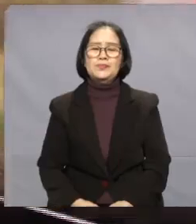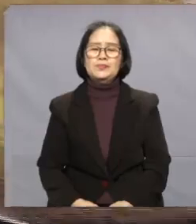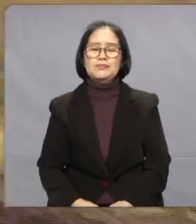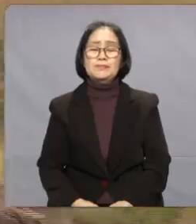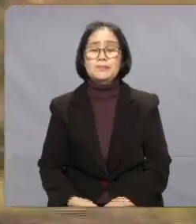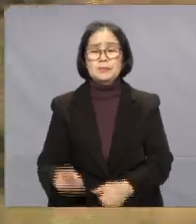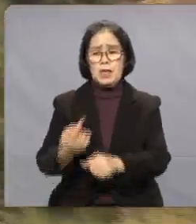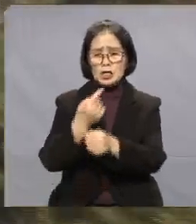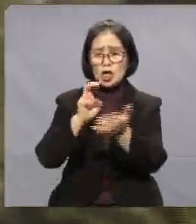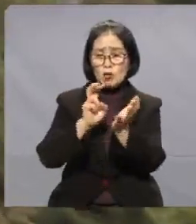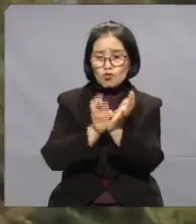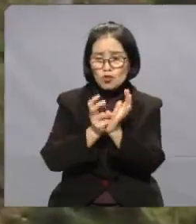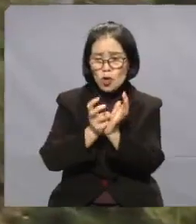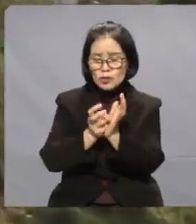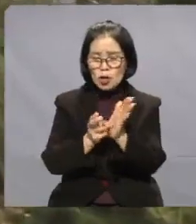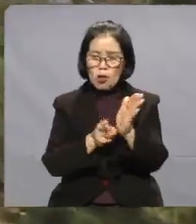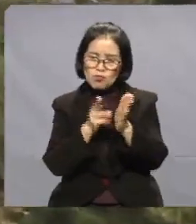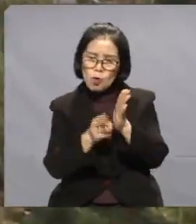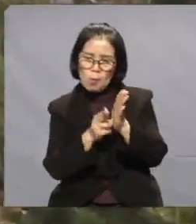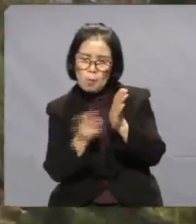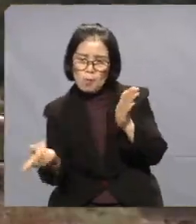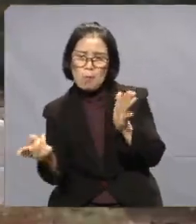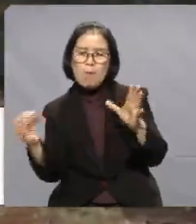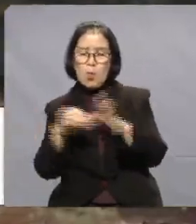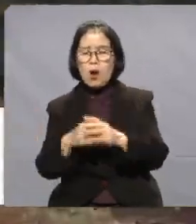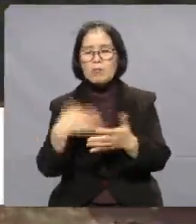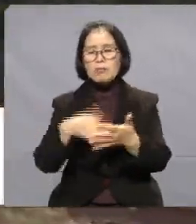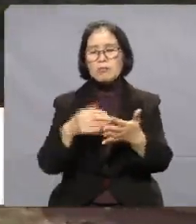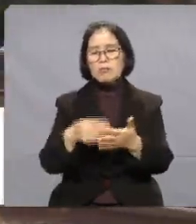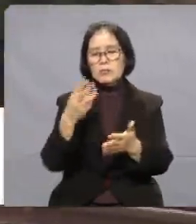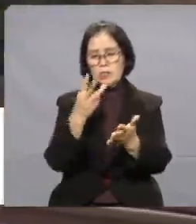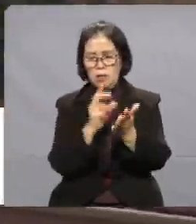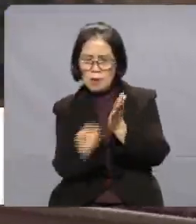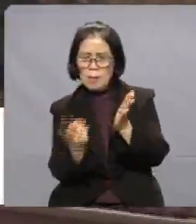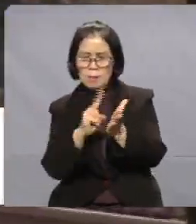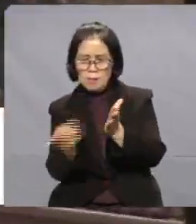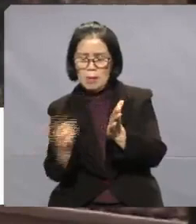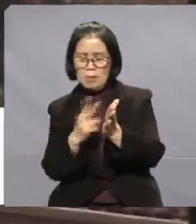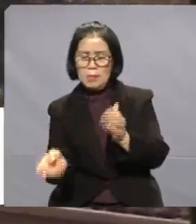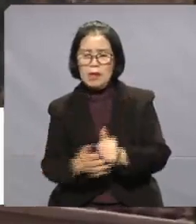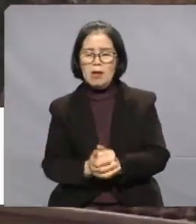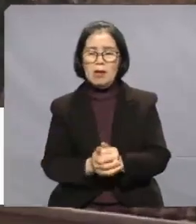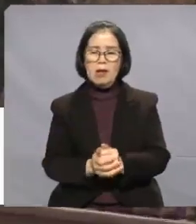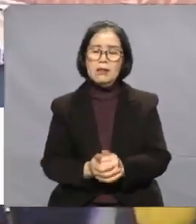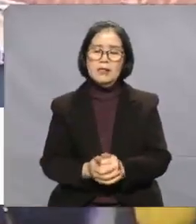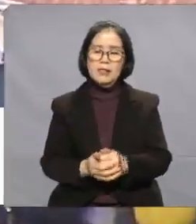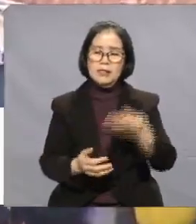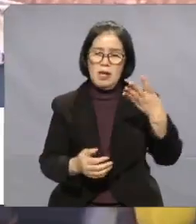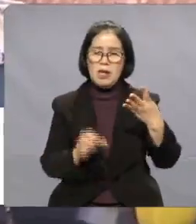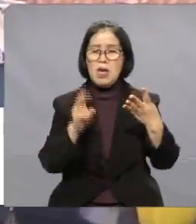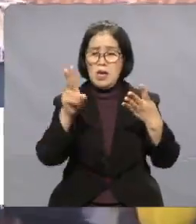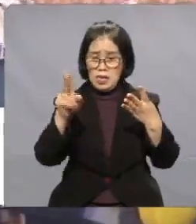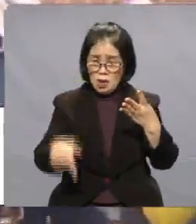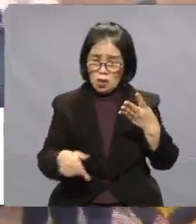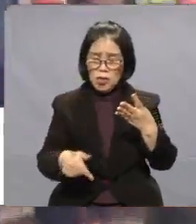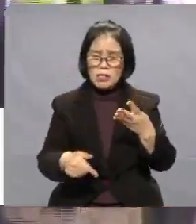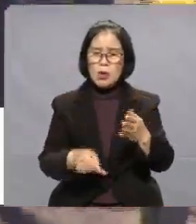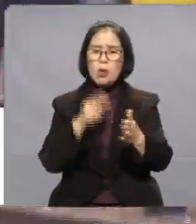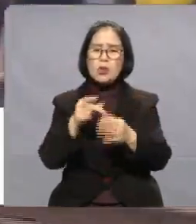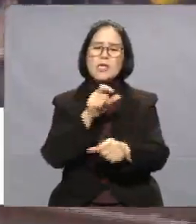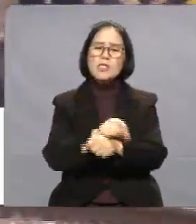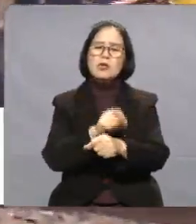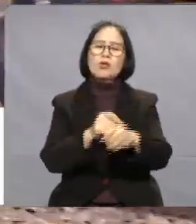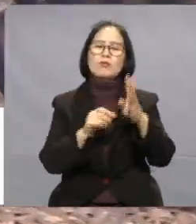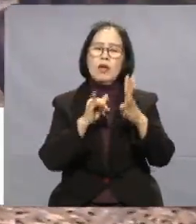지난해 무궁화호 열차 궤도 이탈을 포함해 세 차례의 궤도 이탈과 오봉역을 비롯한 4개 역에서 코레일 직원